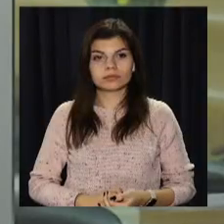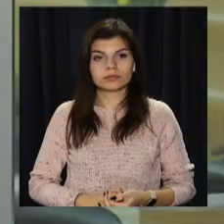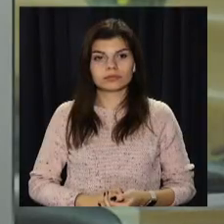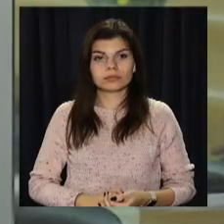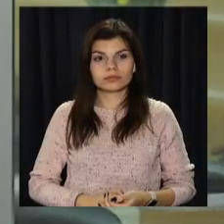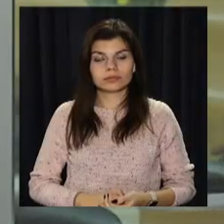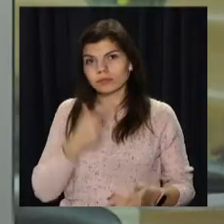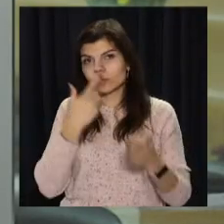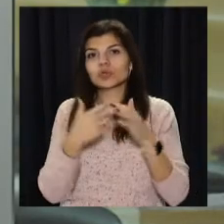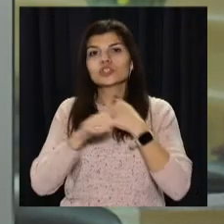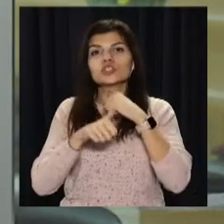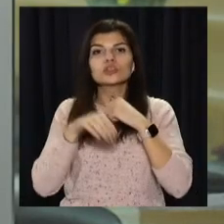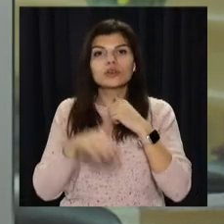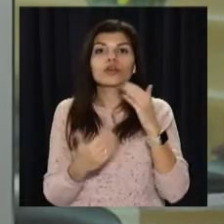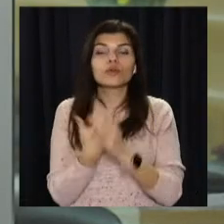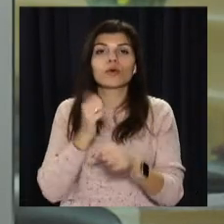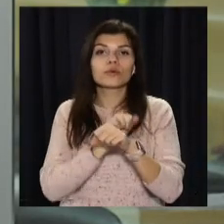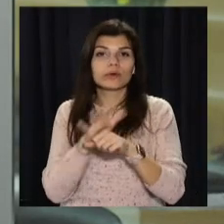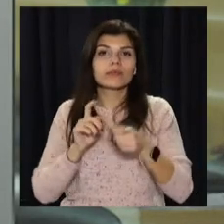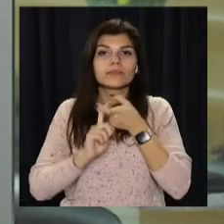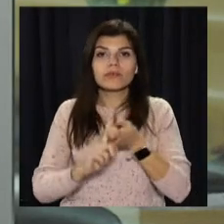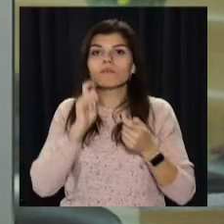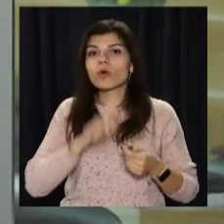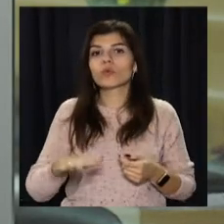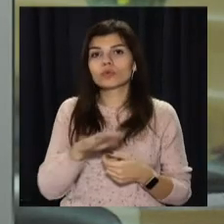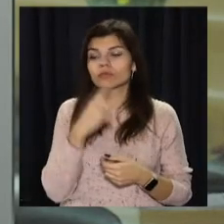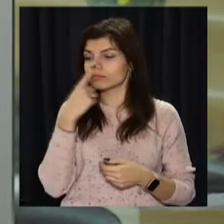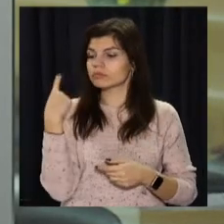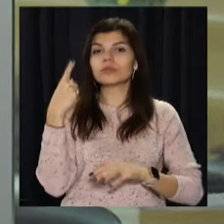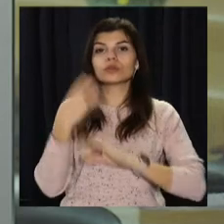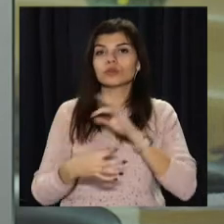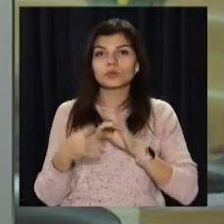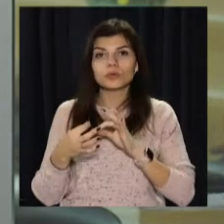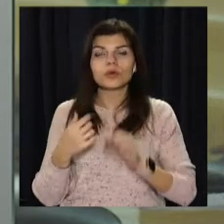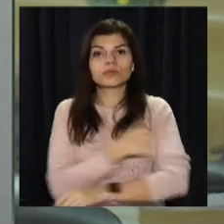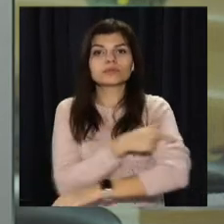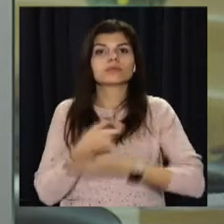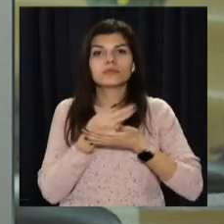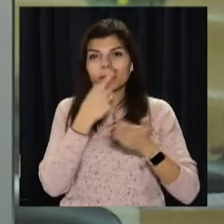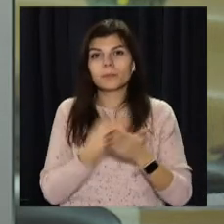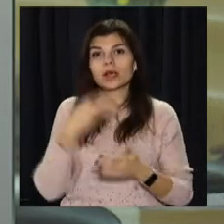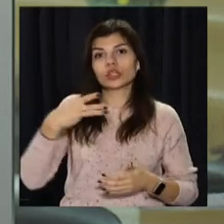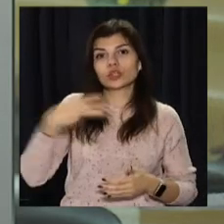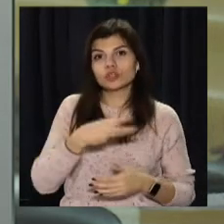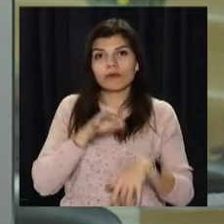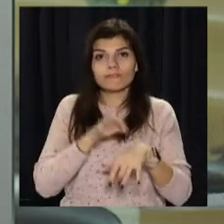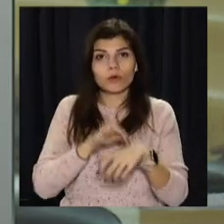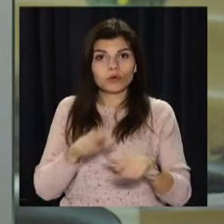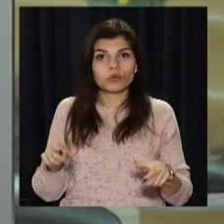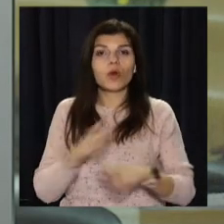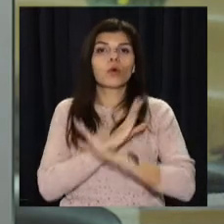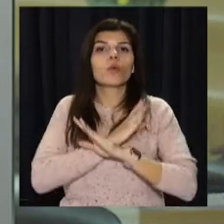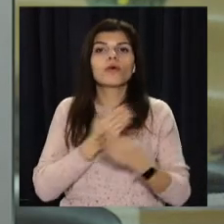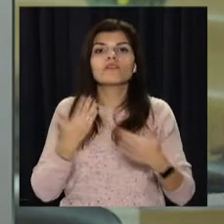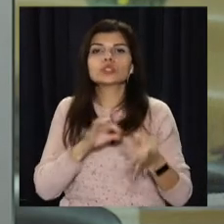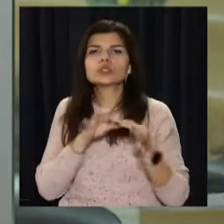Майже 16 тисяч нових ковід-інфікованих в Україні за минулу добу. Ушпиталили понад 3 тисячі хворих. Померли від